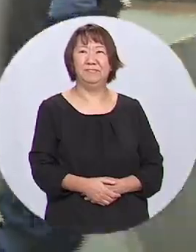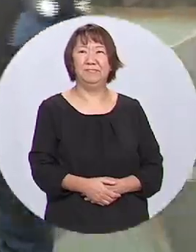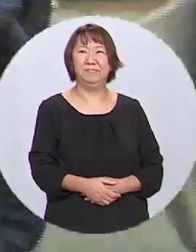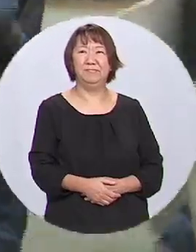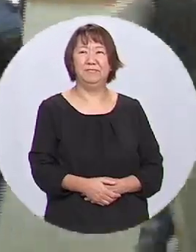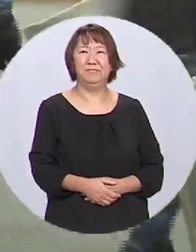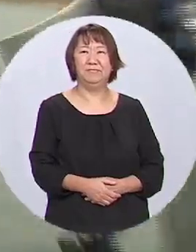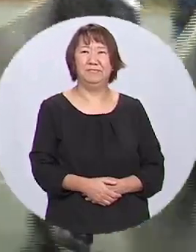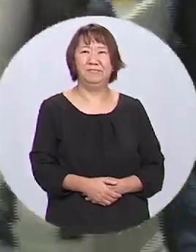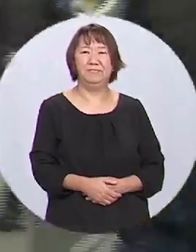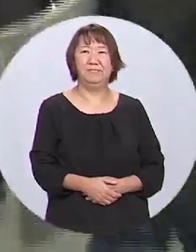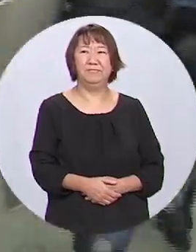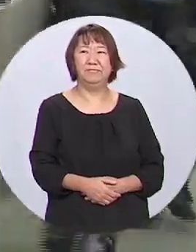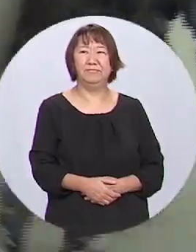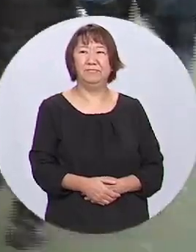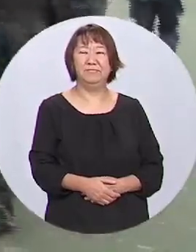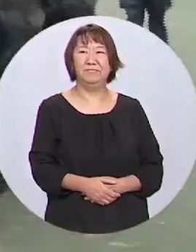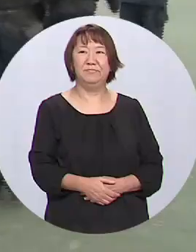ッ。